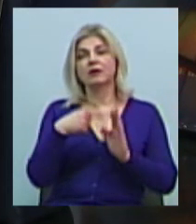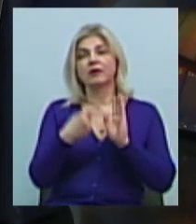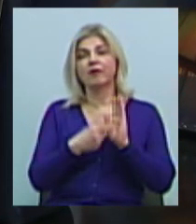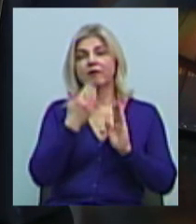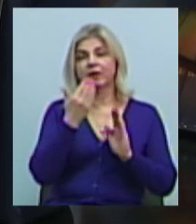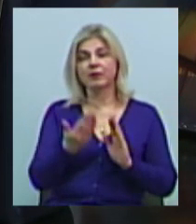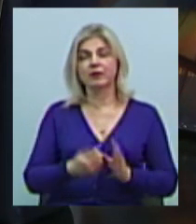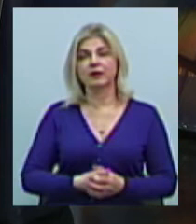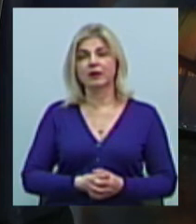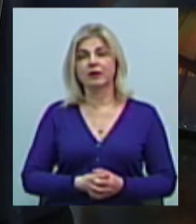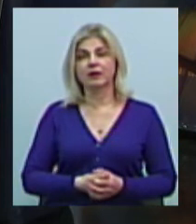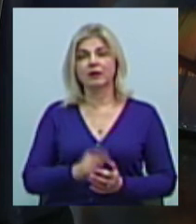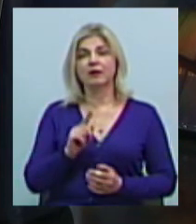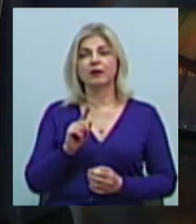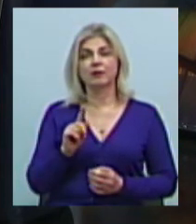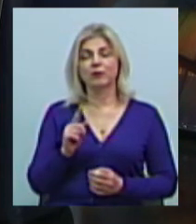один вопрос.